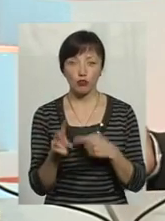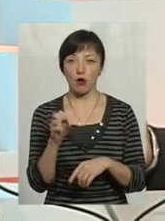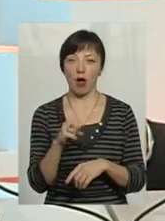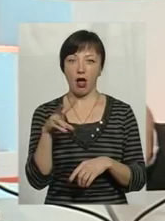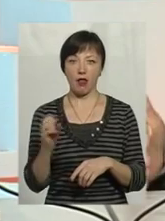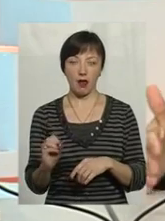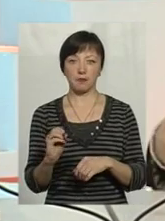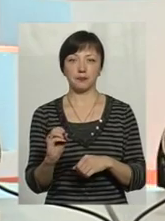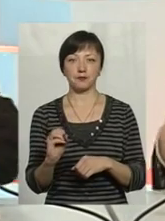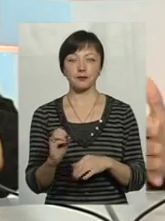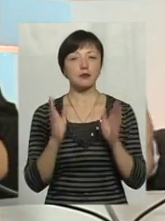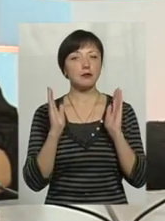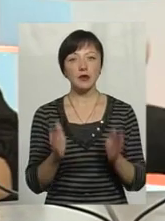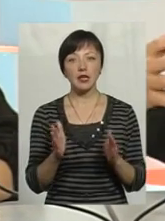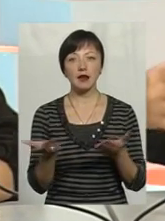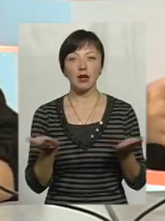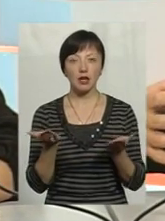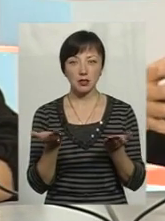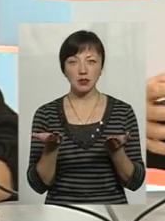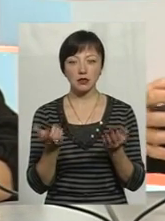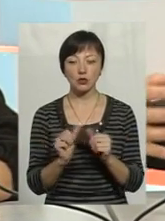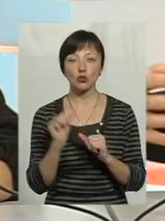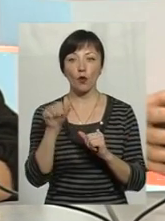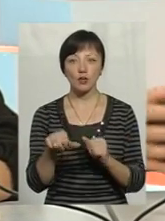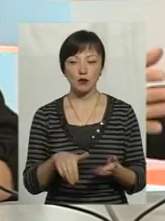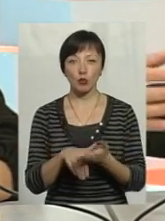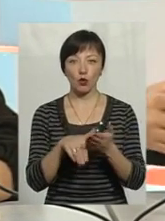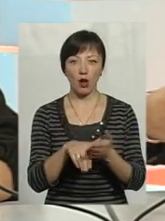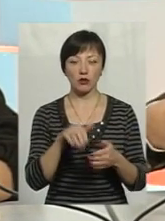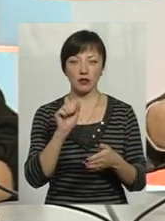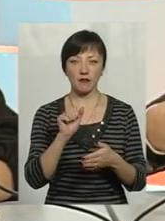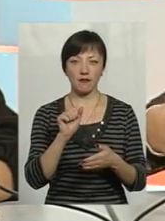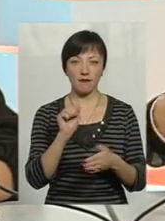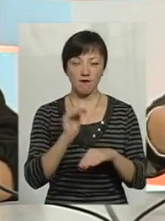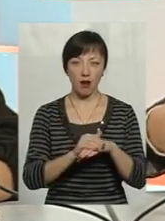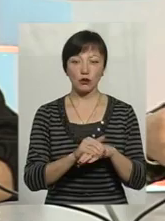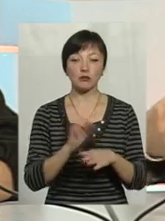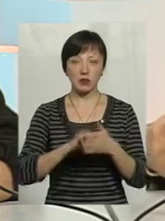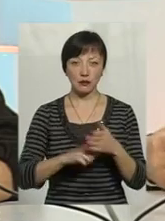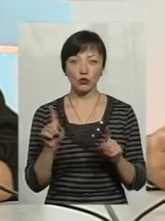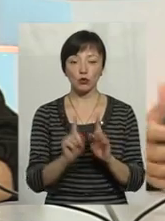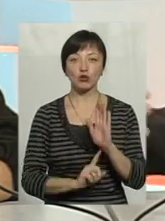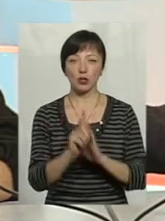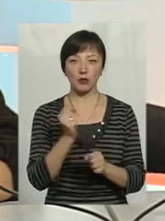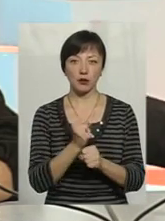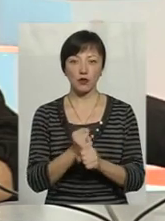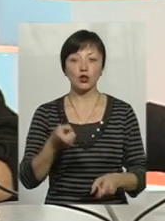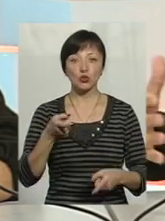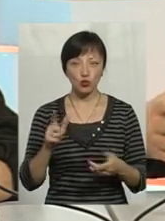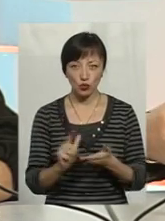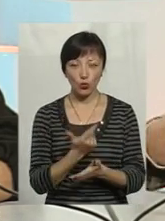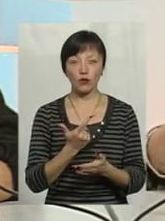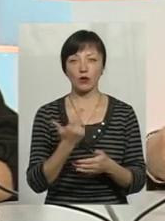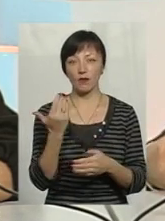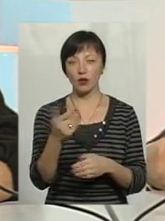таки, тільки якийсь зовнішній спонукаючий фактор їх призводить до того, що вони починають працювати. Знову ж таки, в даному випадку